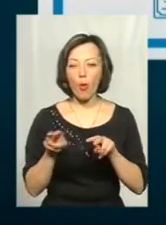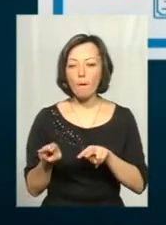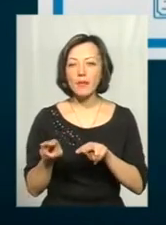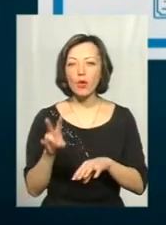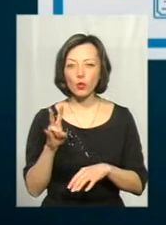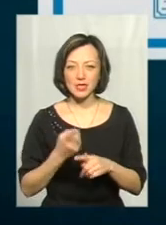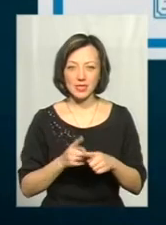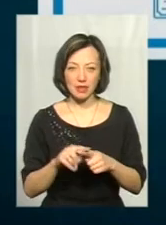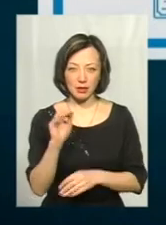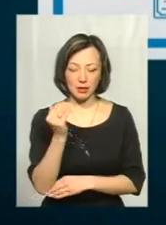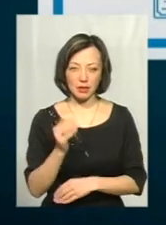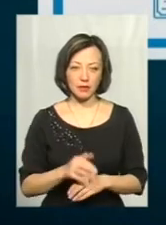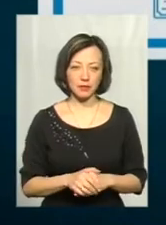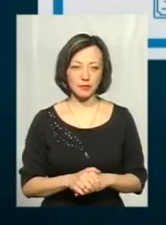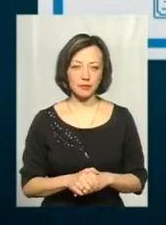цієї особи.